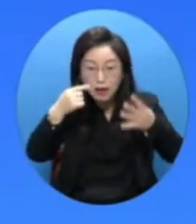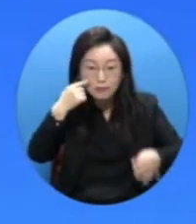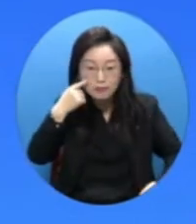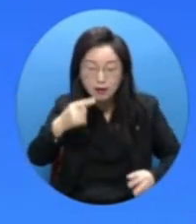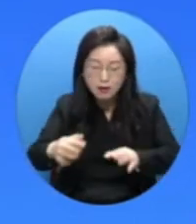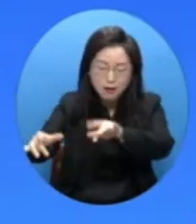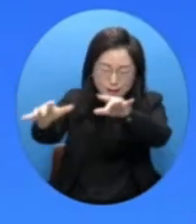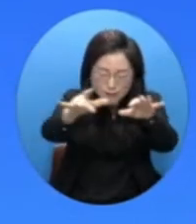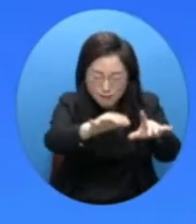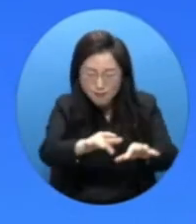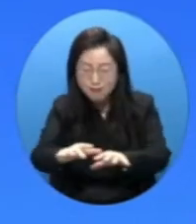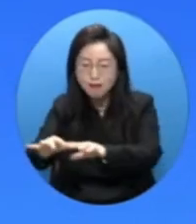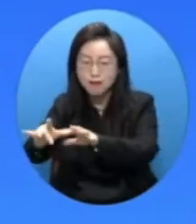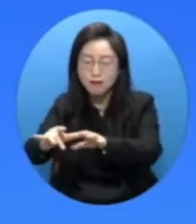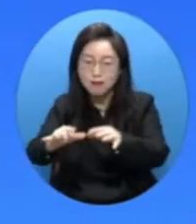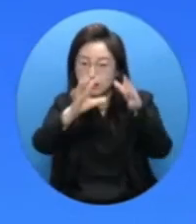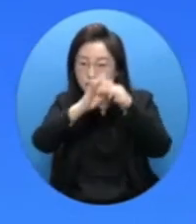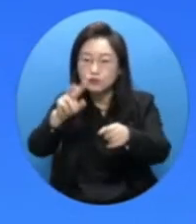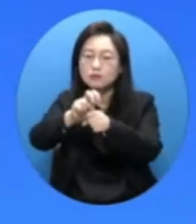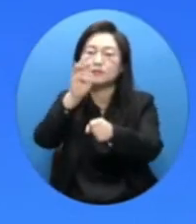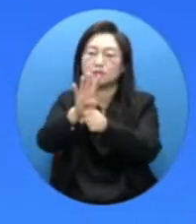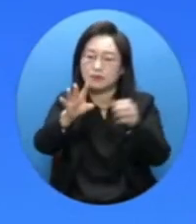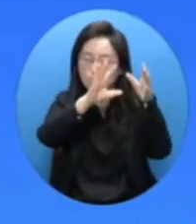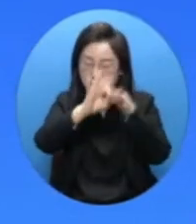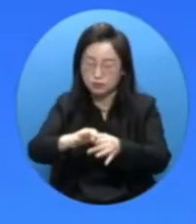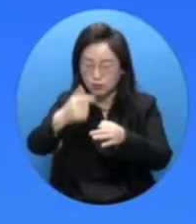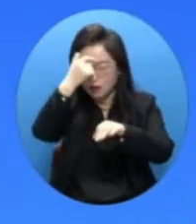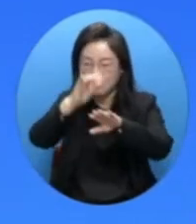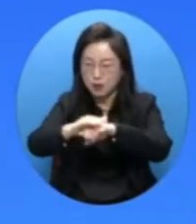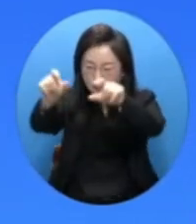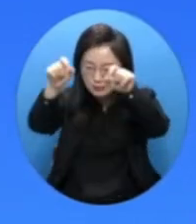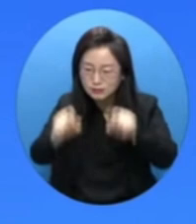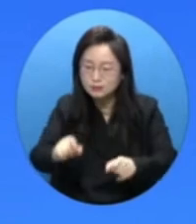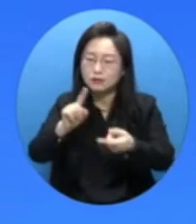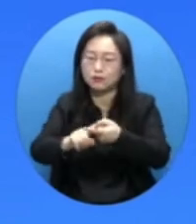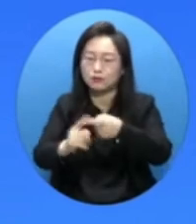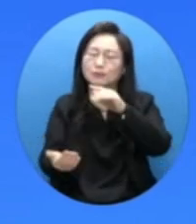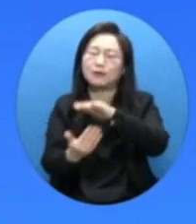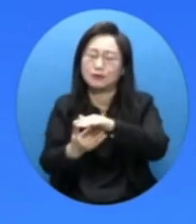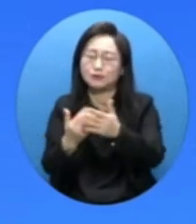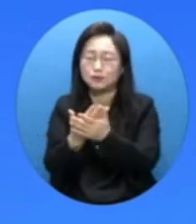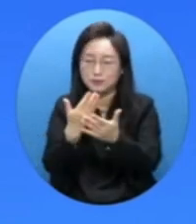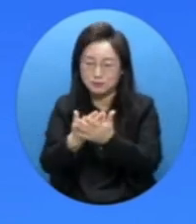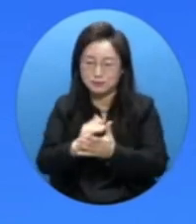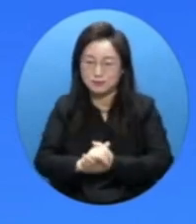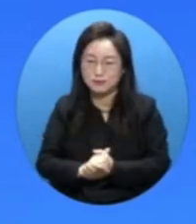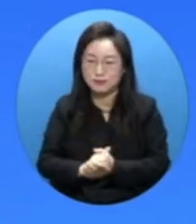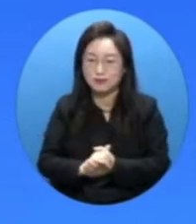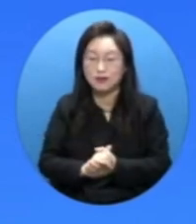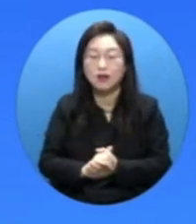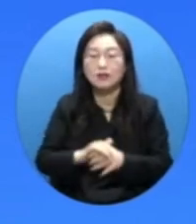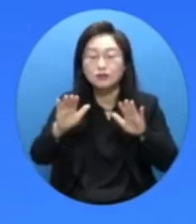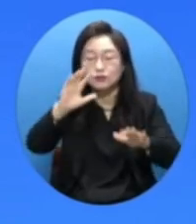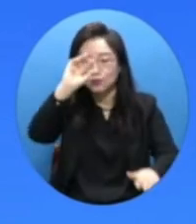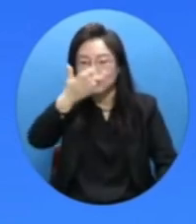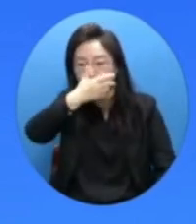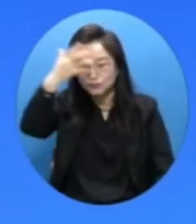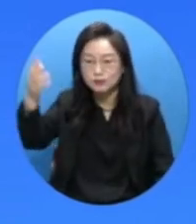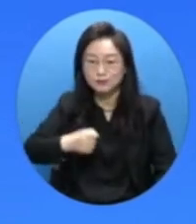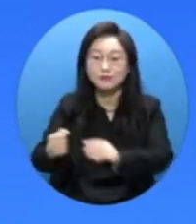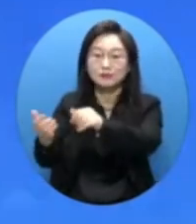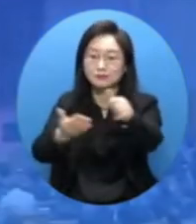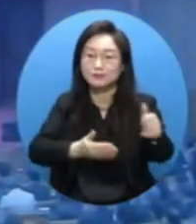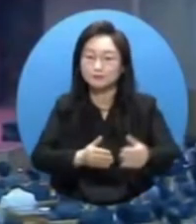뒤덮고 있습니다 그러한 풍요사 우리 대한민국에도 일어나게 하여 주시옵소서 그런 꿈을 꾸며 나가는 여러분 모두 다 되기를